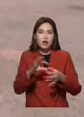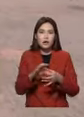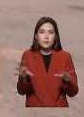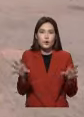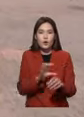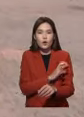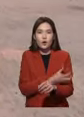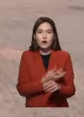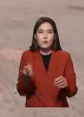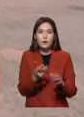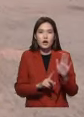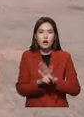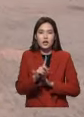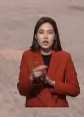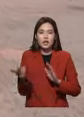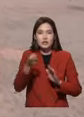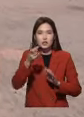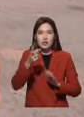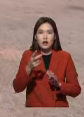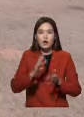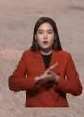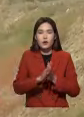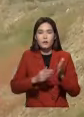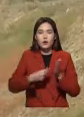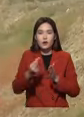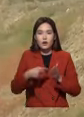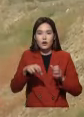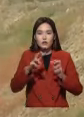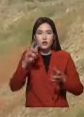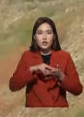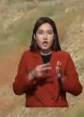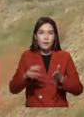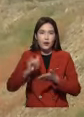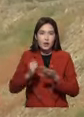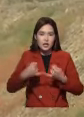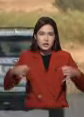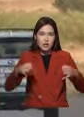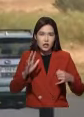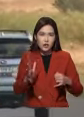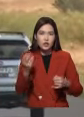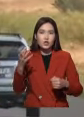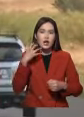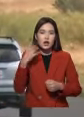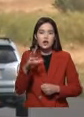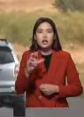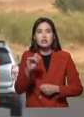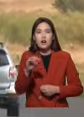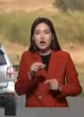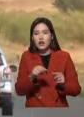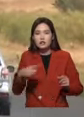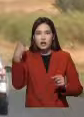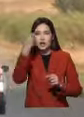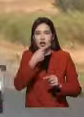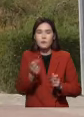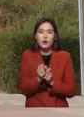Меморандум аясында 5G бекеттерін 20-ға дейін ұлғайту жоспары бар. Сондай Арқалық және Қызылорда бағыттарында бір жылда